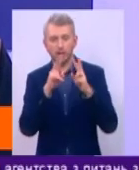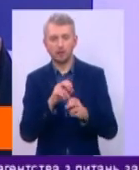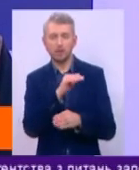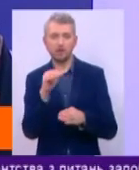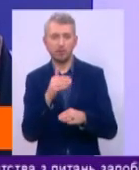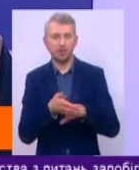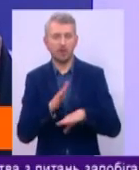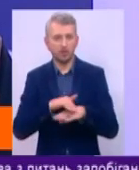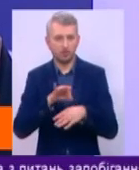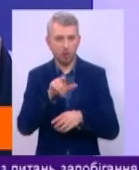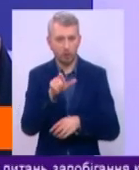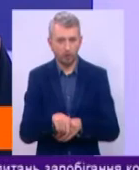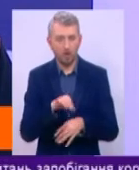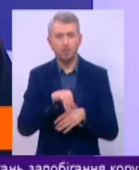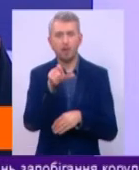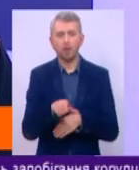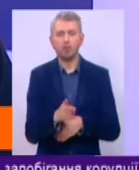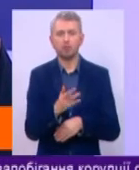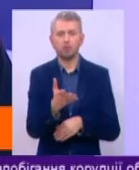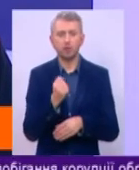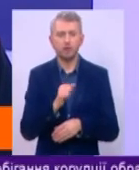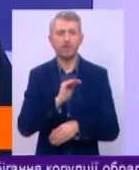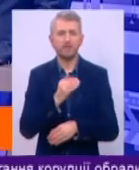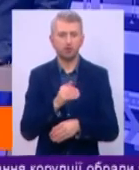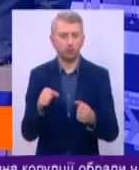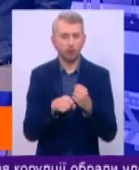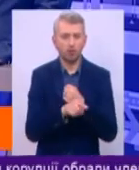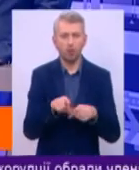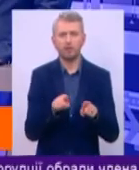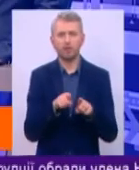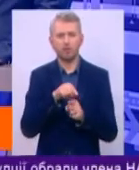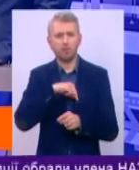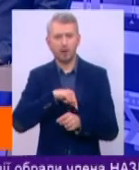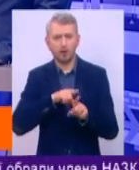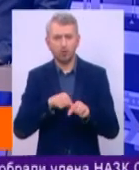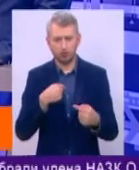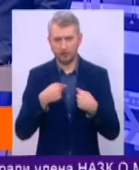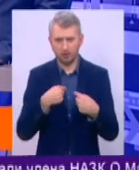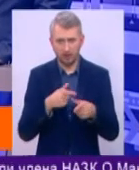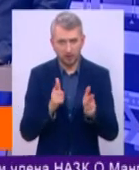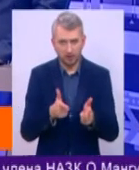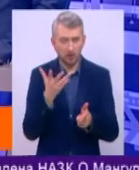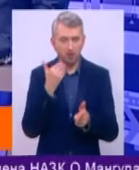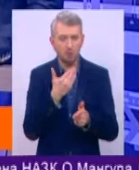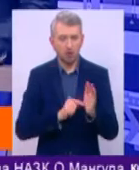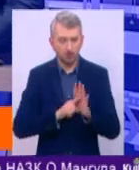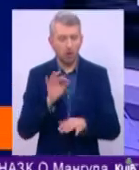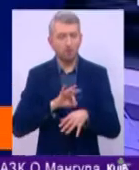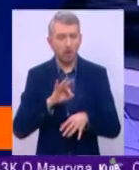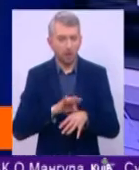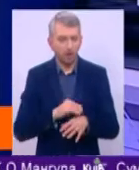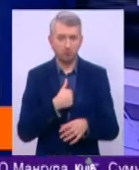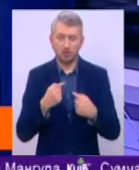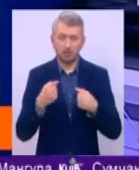больного. Больной, даже получивший физическую травму, он все равно морально тоже страдает. Согласитесь, когда мы начинаем болеть,